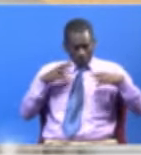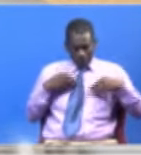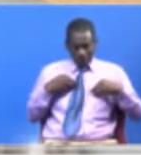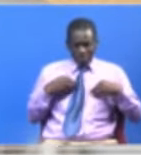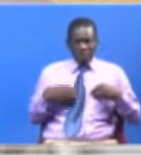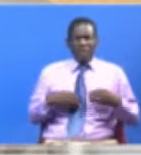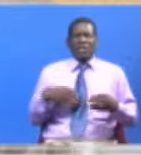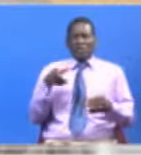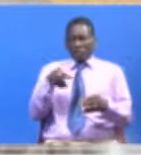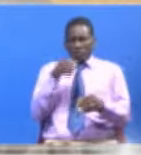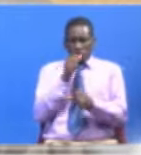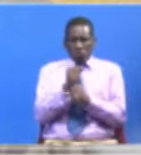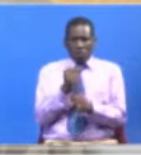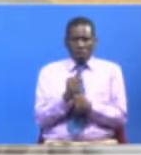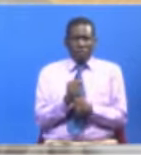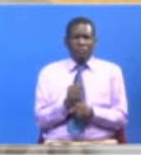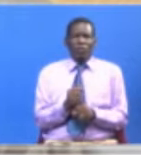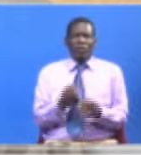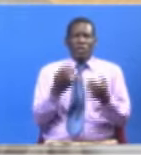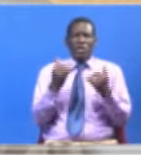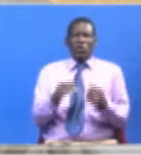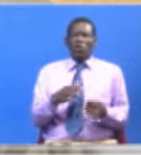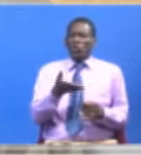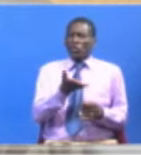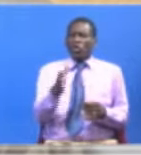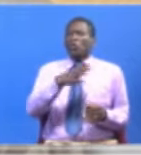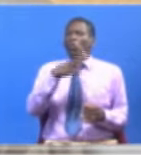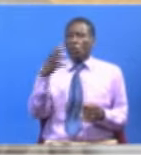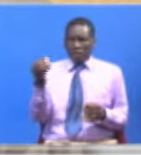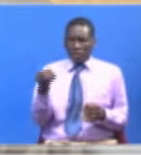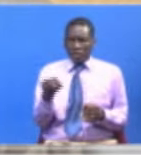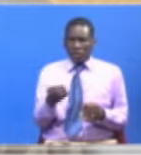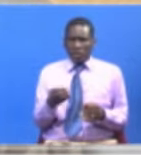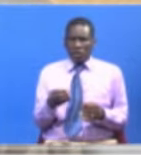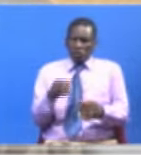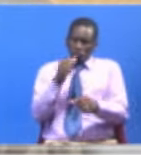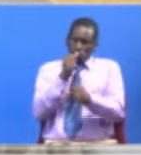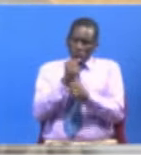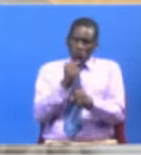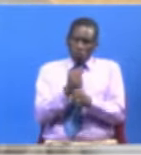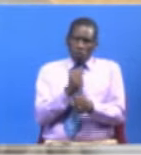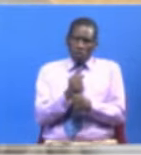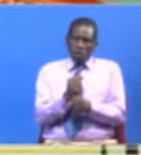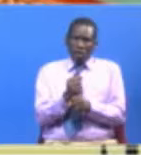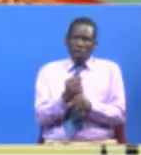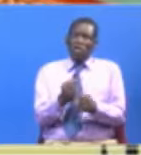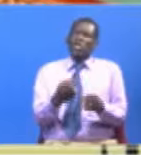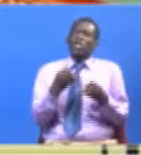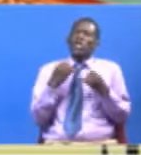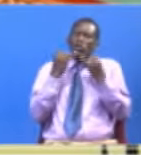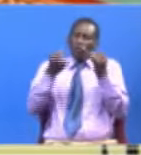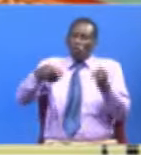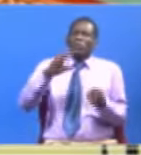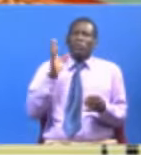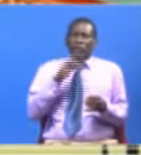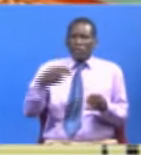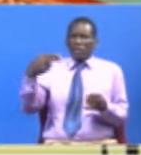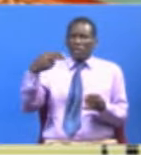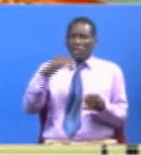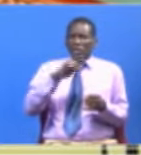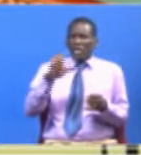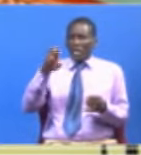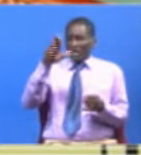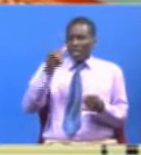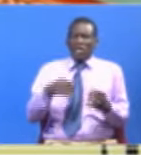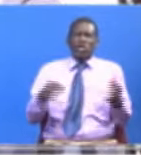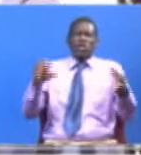kazi. Kwa hivyo walienda kufanya kazi vile alikuwa ametuambia. Hillary alijiunga na KDF